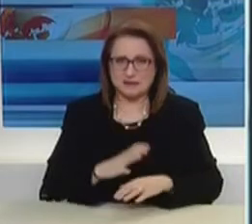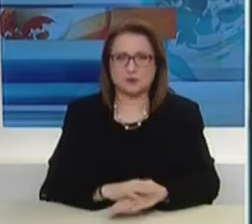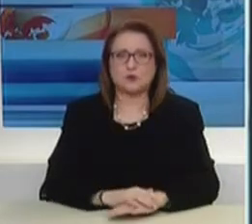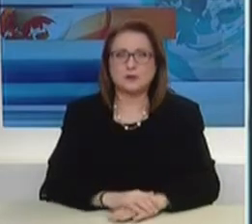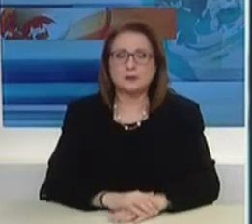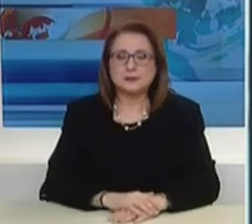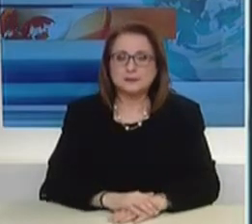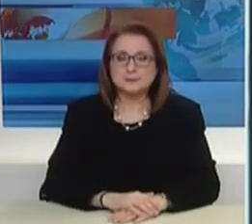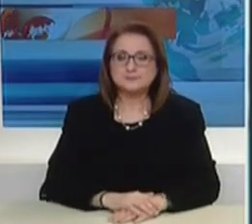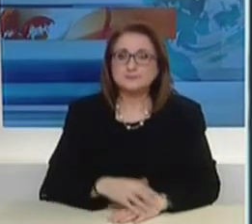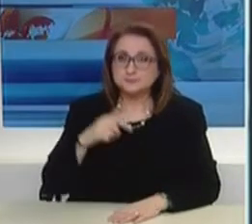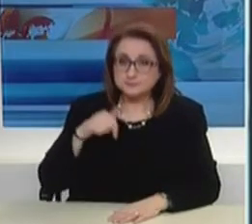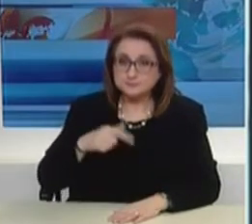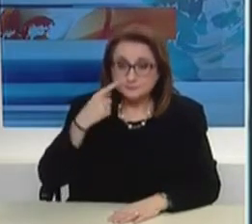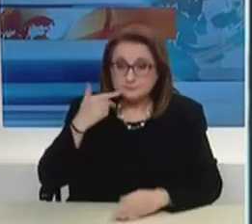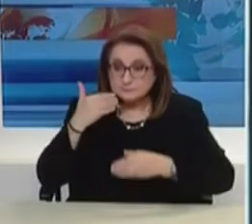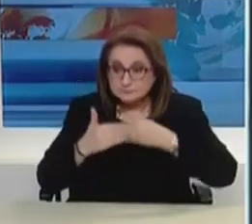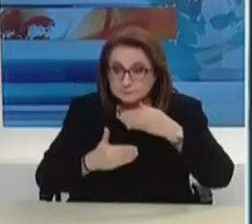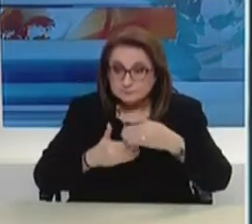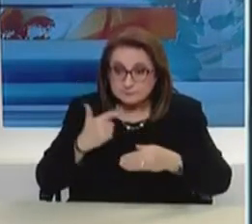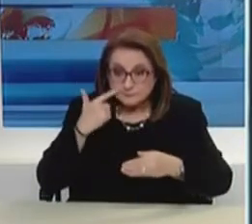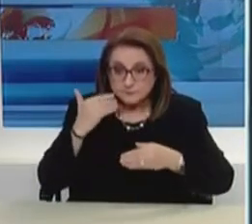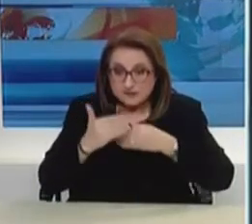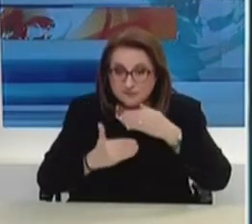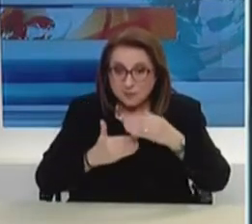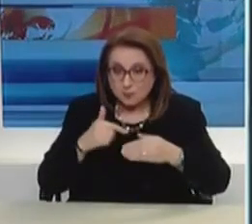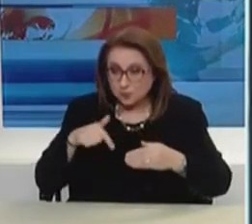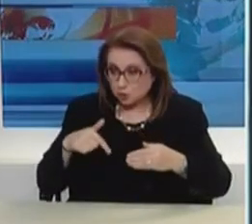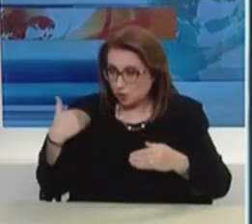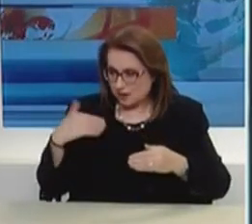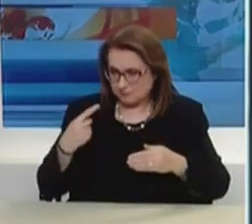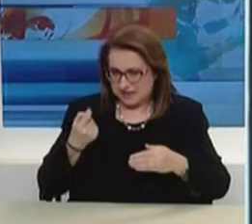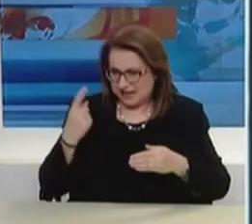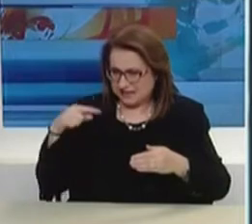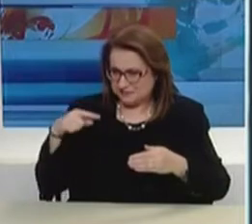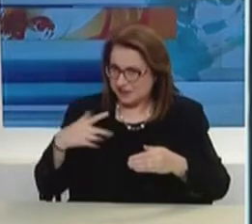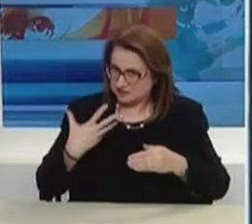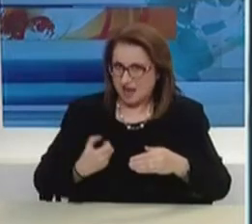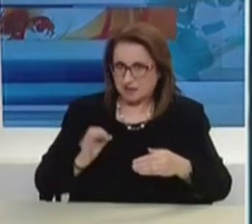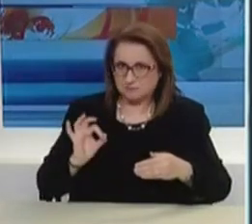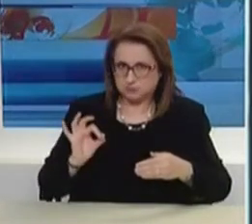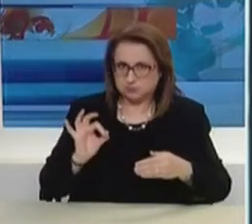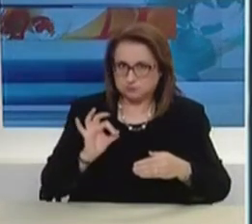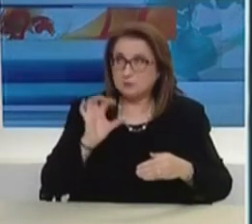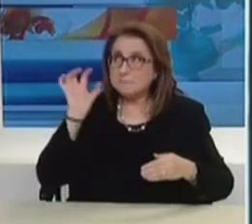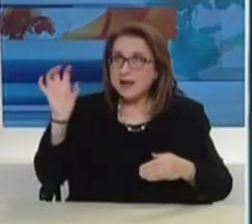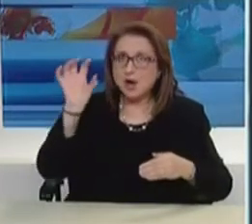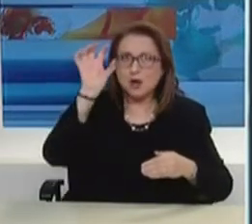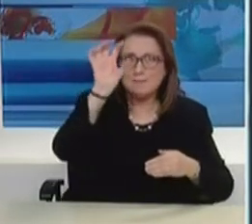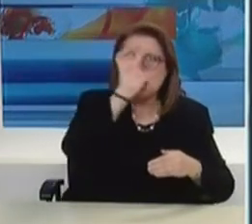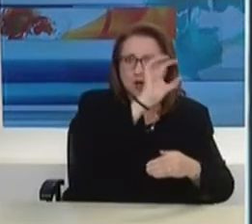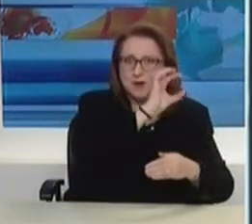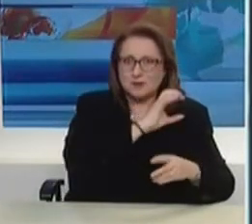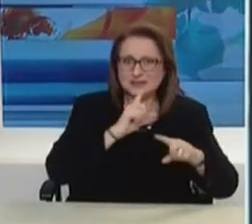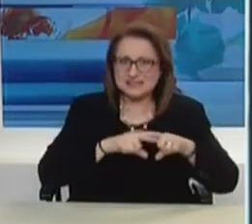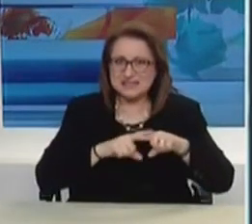Λαμβάνοντας υπόψη μας τις εξελίξεις και το έντονο επιδημιολογικό φορτίο που παρατηρείται τα τελευταία 24 ώρα σε συγκεκριμένες περιοχές της χώρας μας, προχωράμε